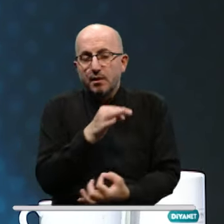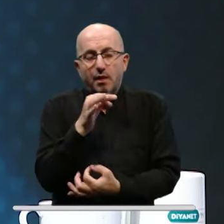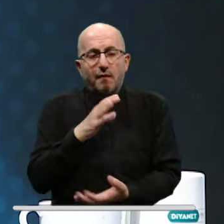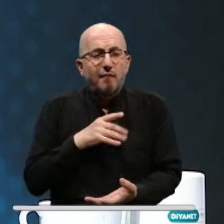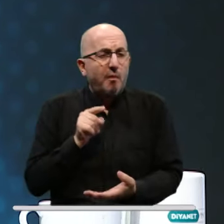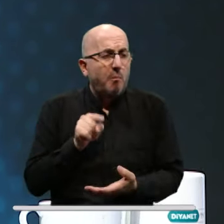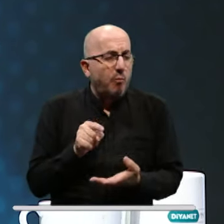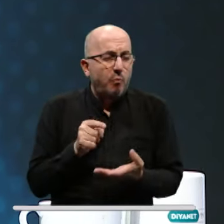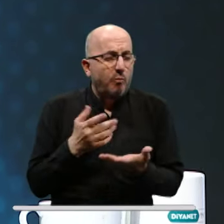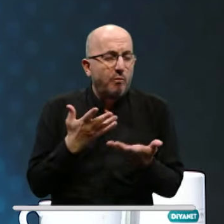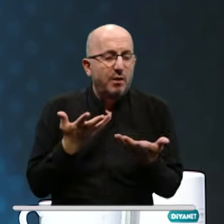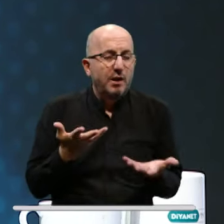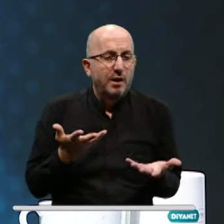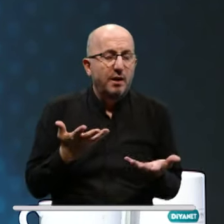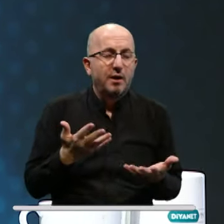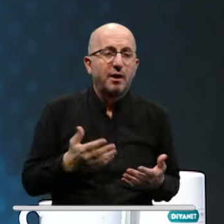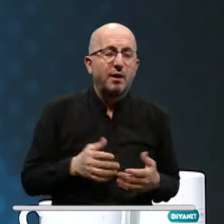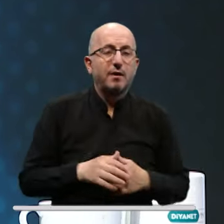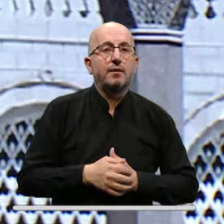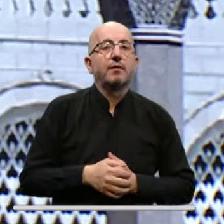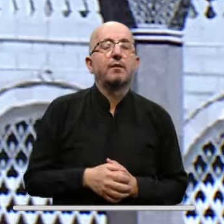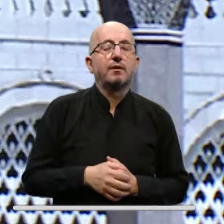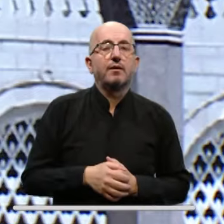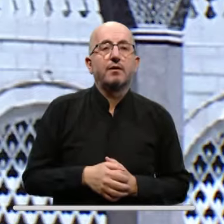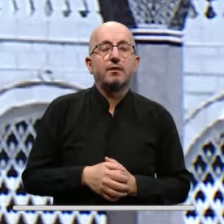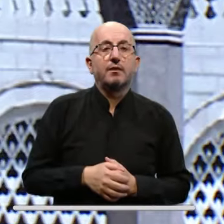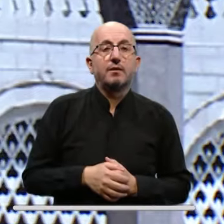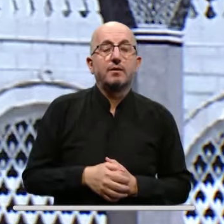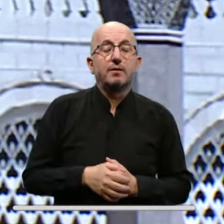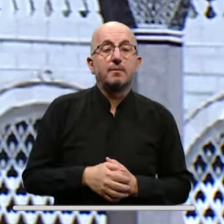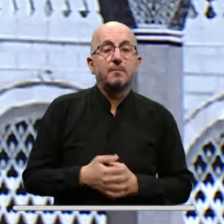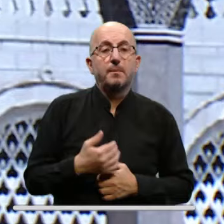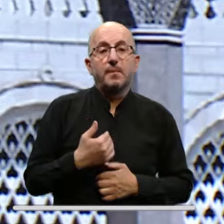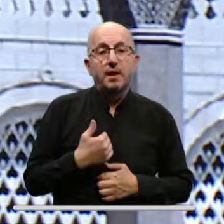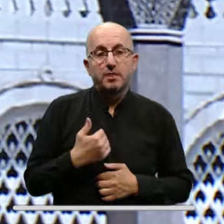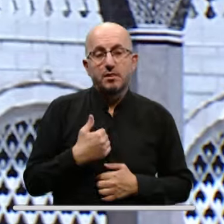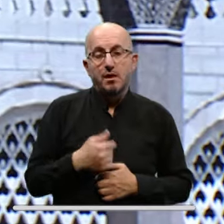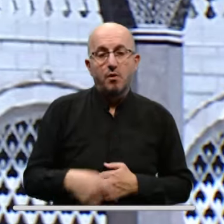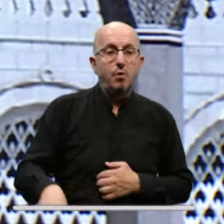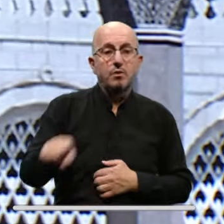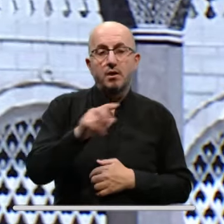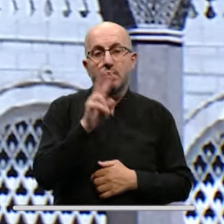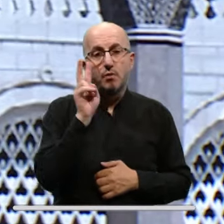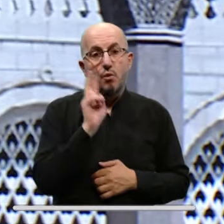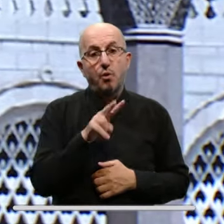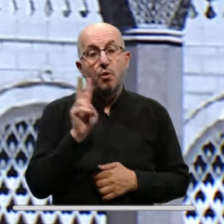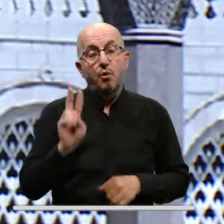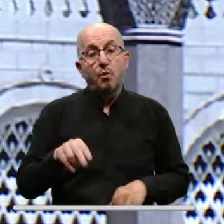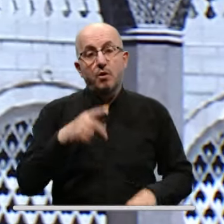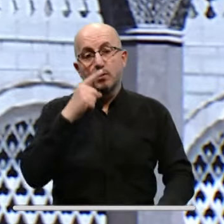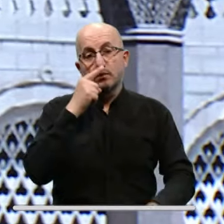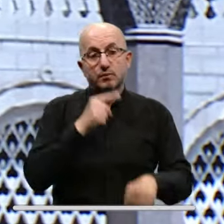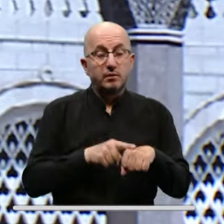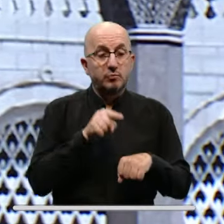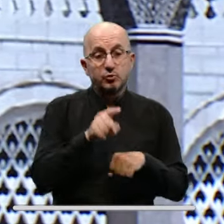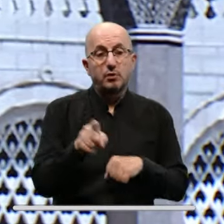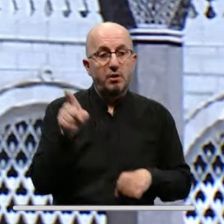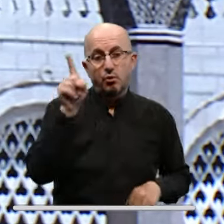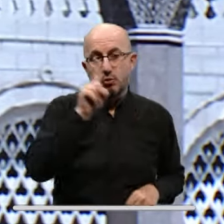edilebilir mi? Hocam bu konuda ne der demiş. Ya ben de onları görüyorum. İnanın bundan dolayı